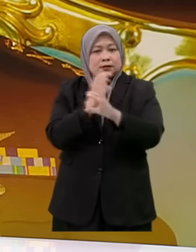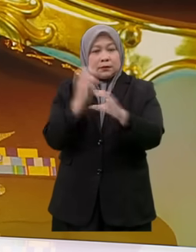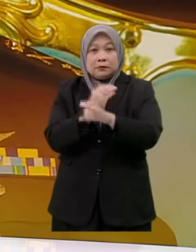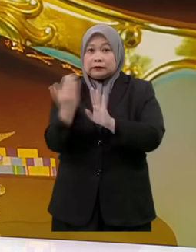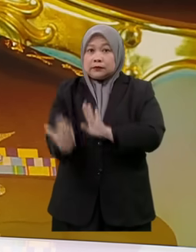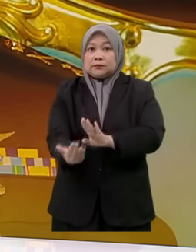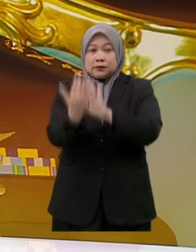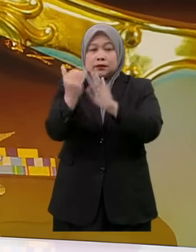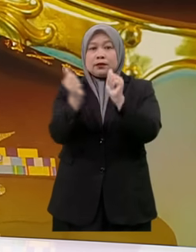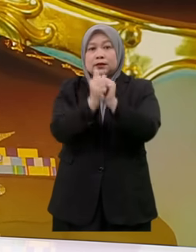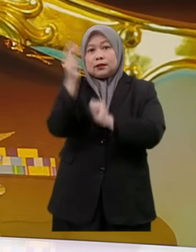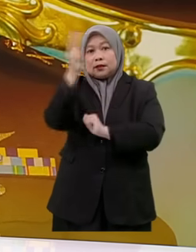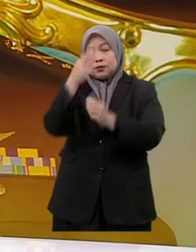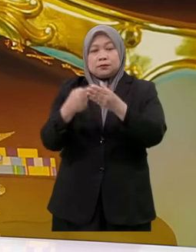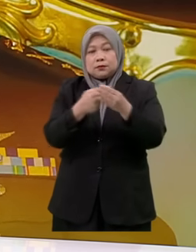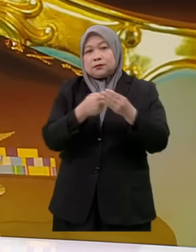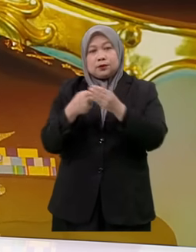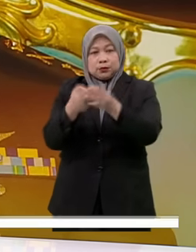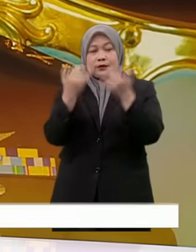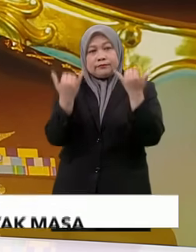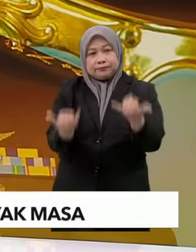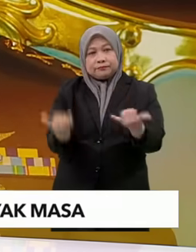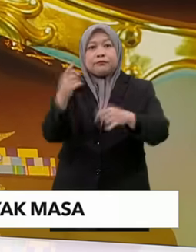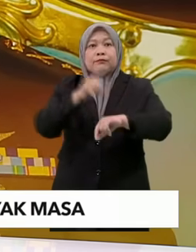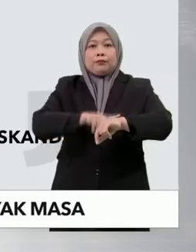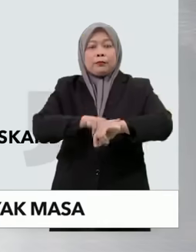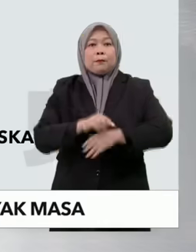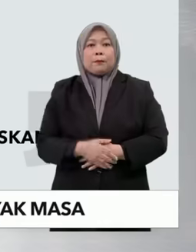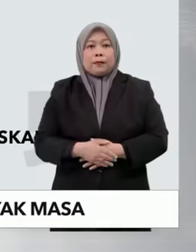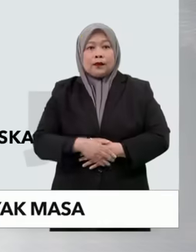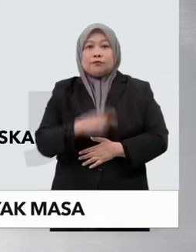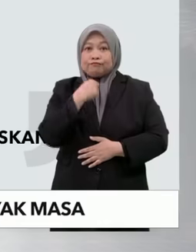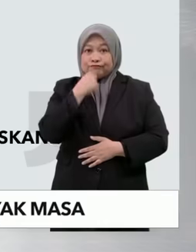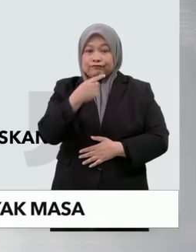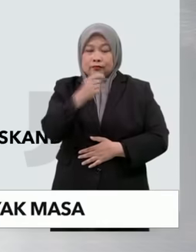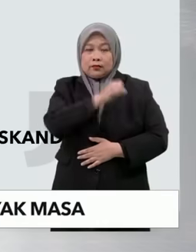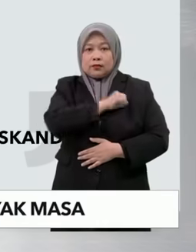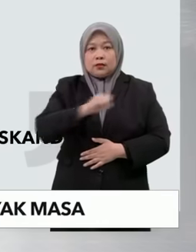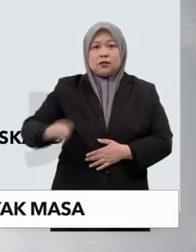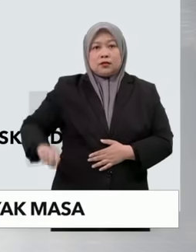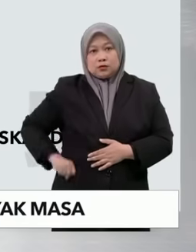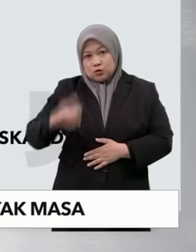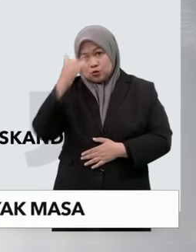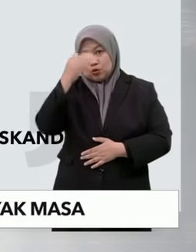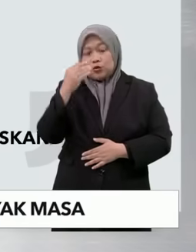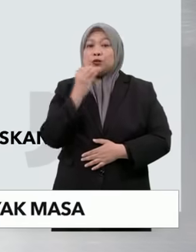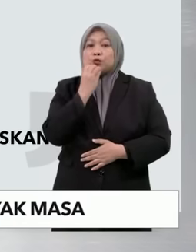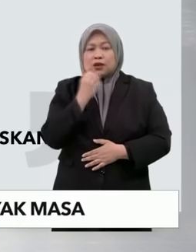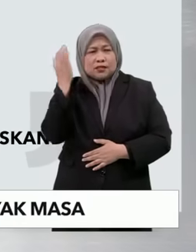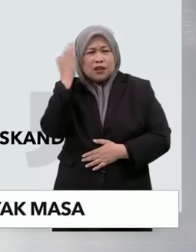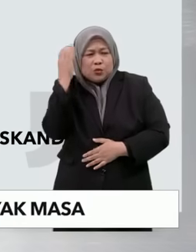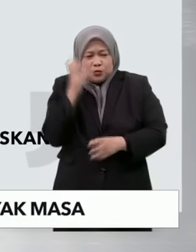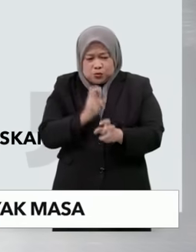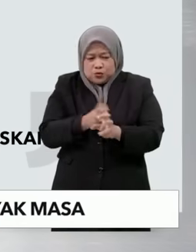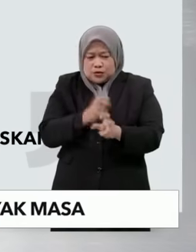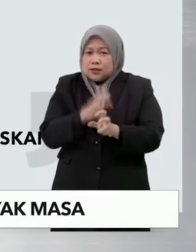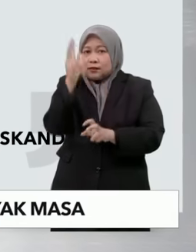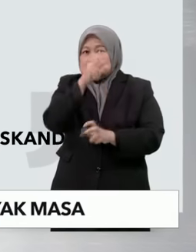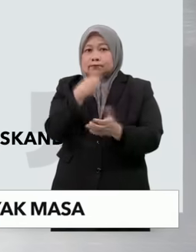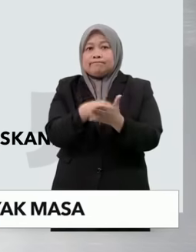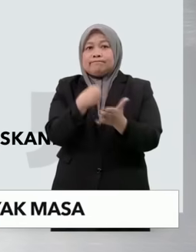di depannya oleh kerajaan perpaduan pada ketika ini hanya menyadari kesulitan keuangan